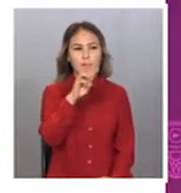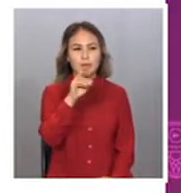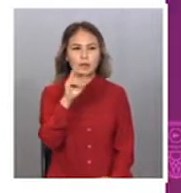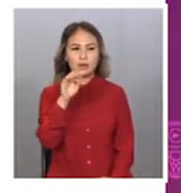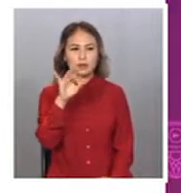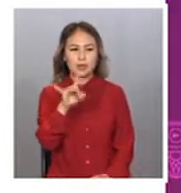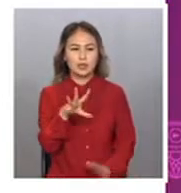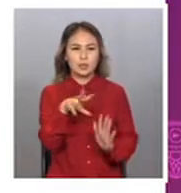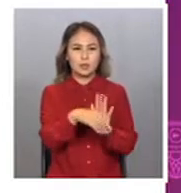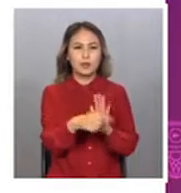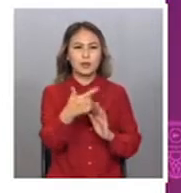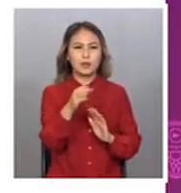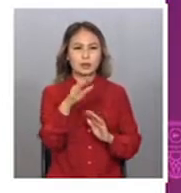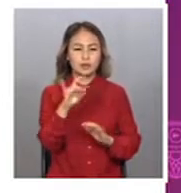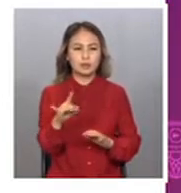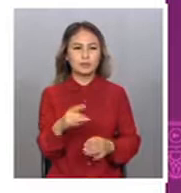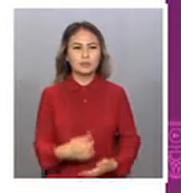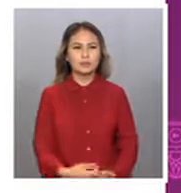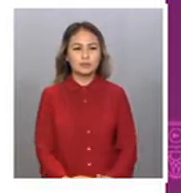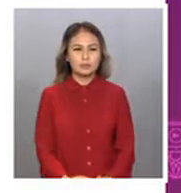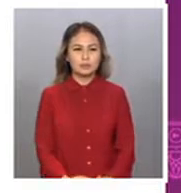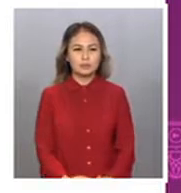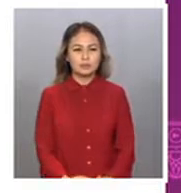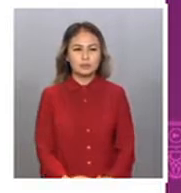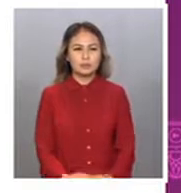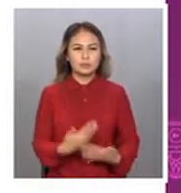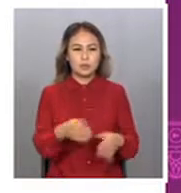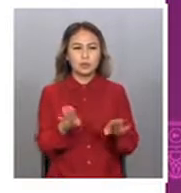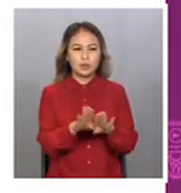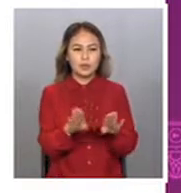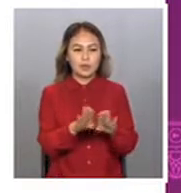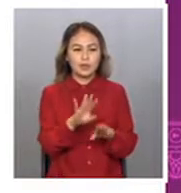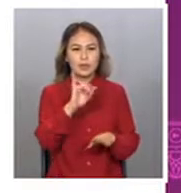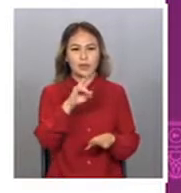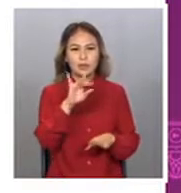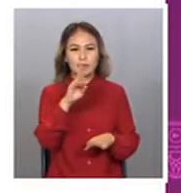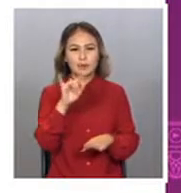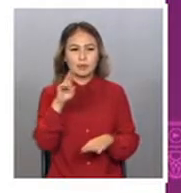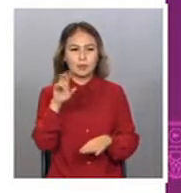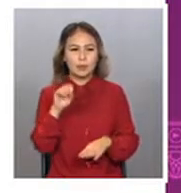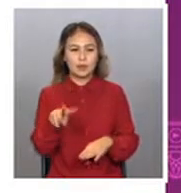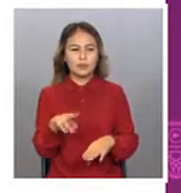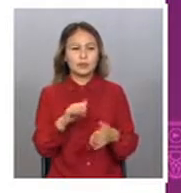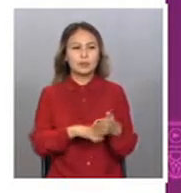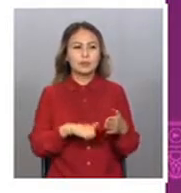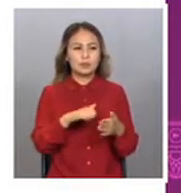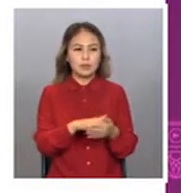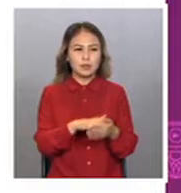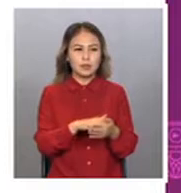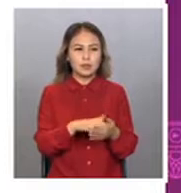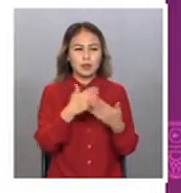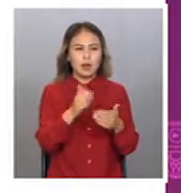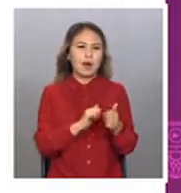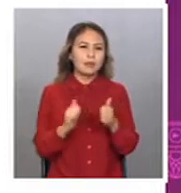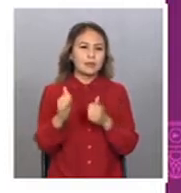қатар. Айтылуы сонымен қатар. Бұл жерде ілгерінді ықпалды көреміз. Себебі